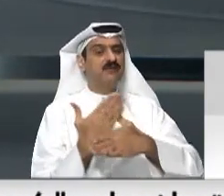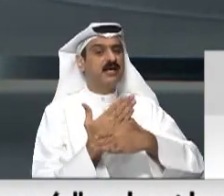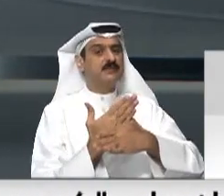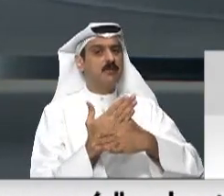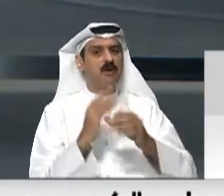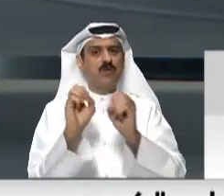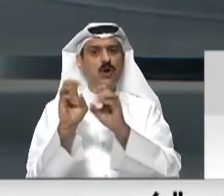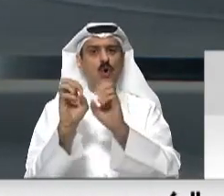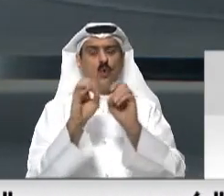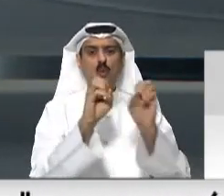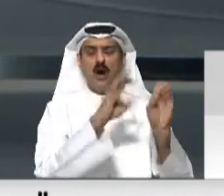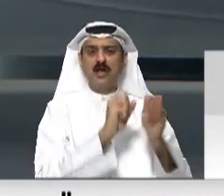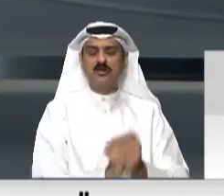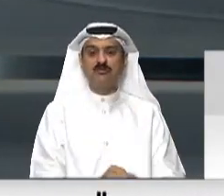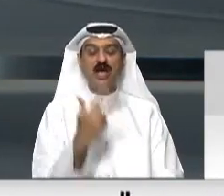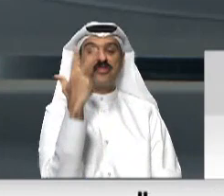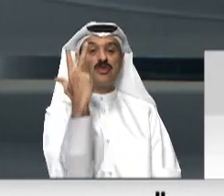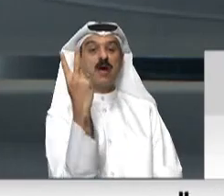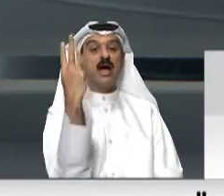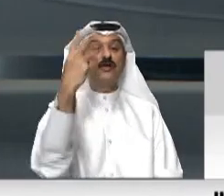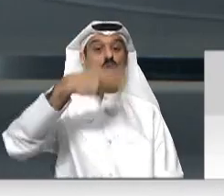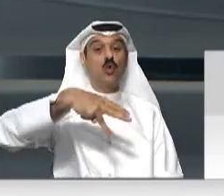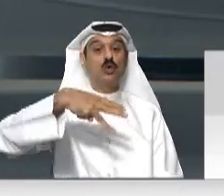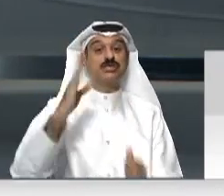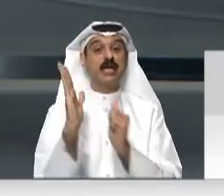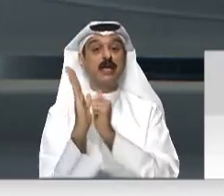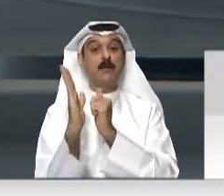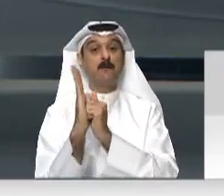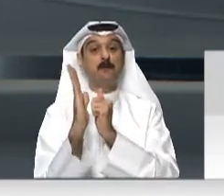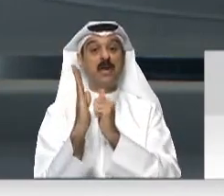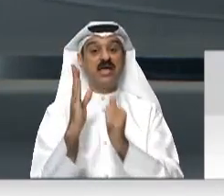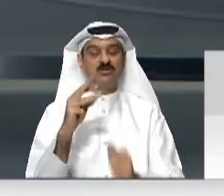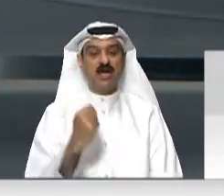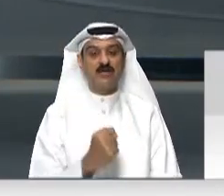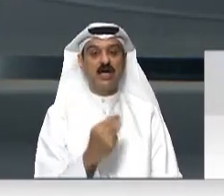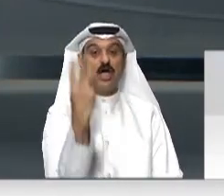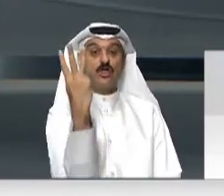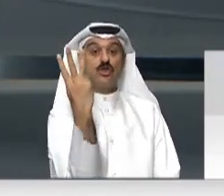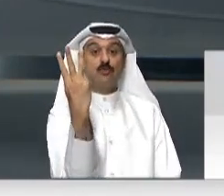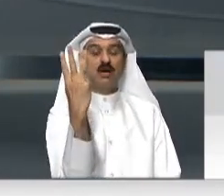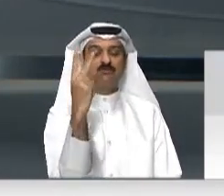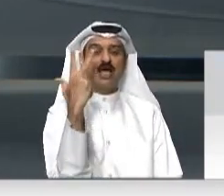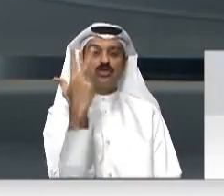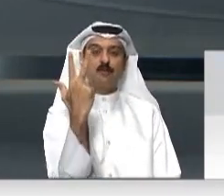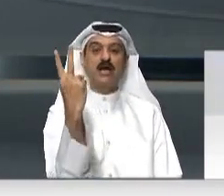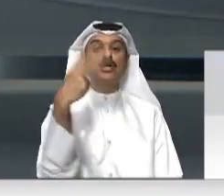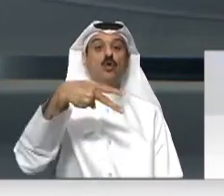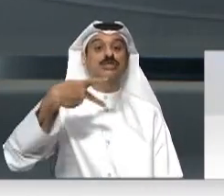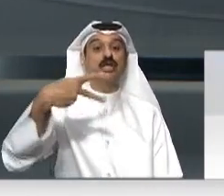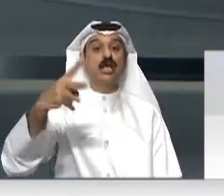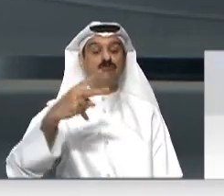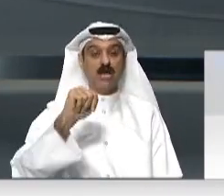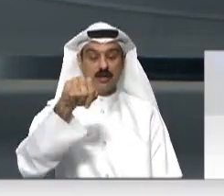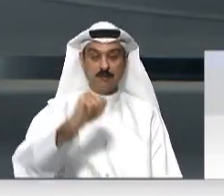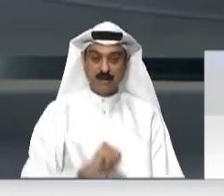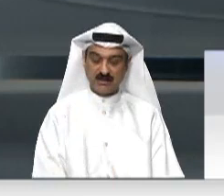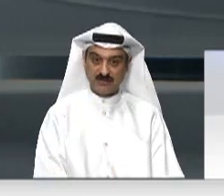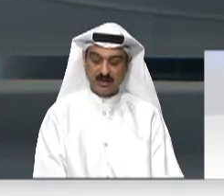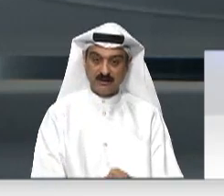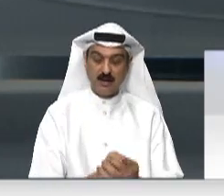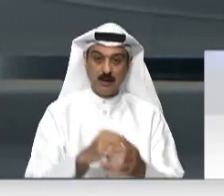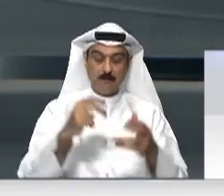اكثر من 28 الف وحده سكنيه وقد اشاع ايصال التيار الكهربائي للمدينه